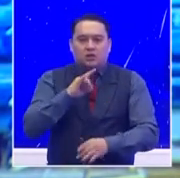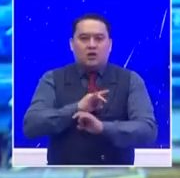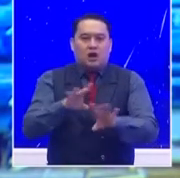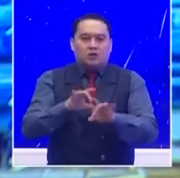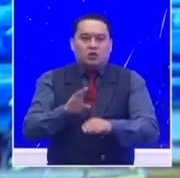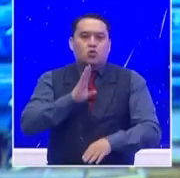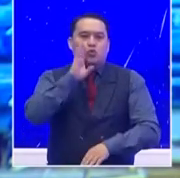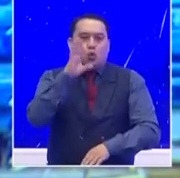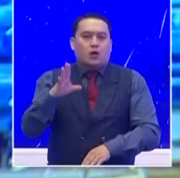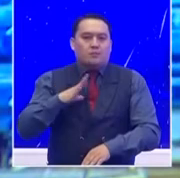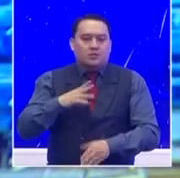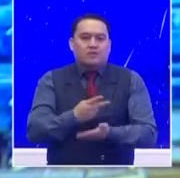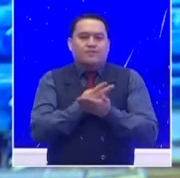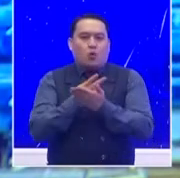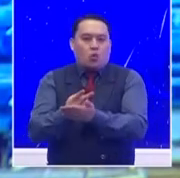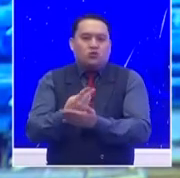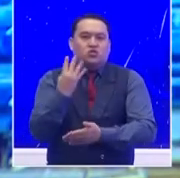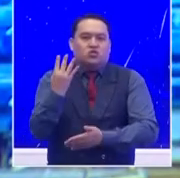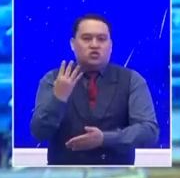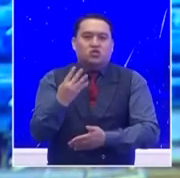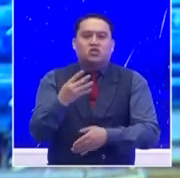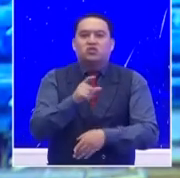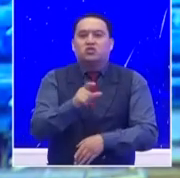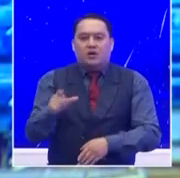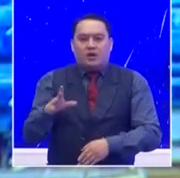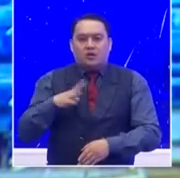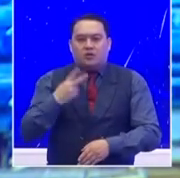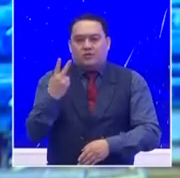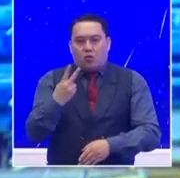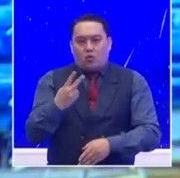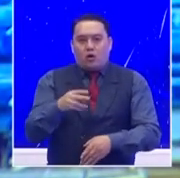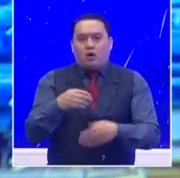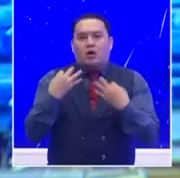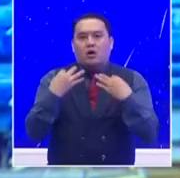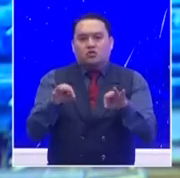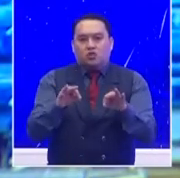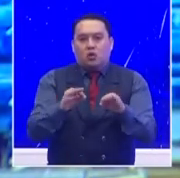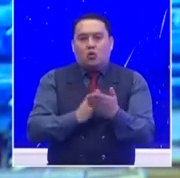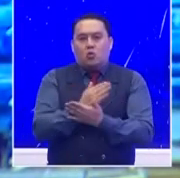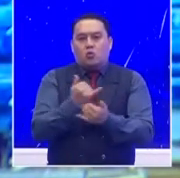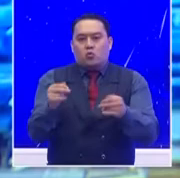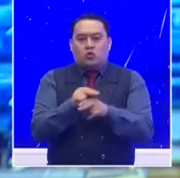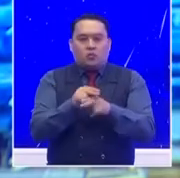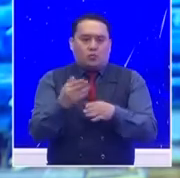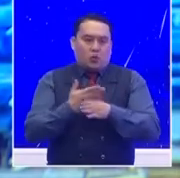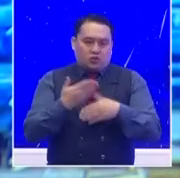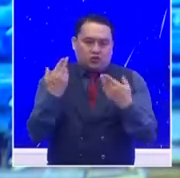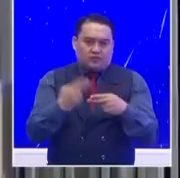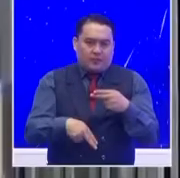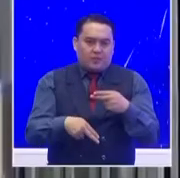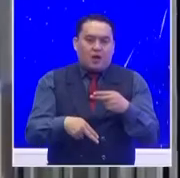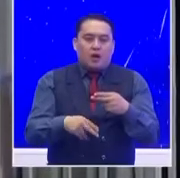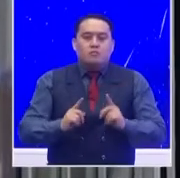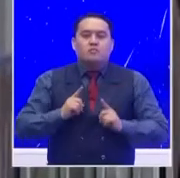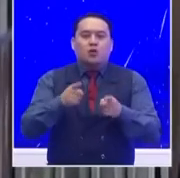бирже на утро было госпитализировано четыре больных из них твои уже отпущены после оказания амбулаторной помощи так же